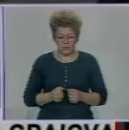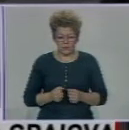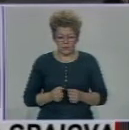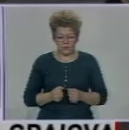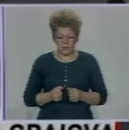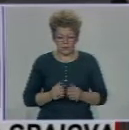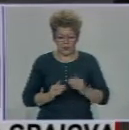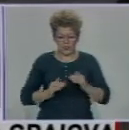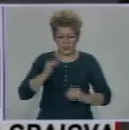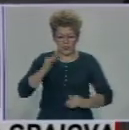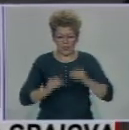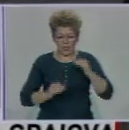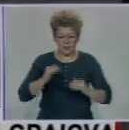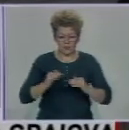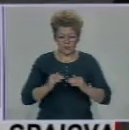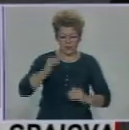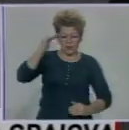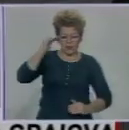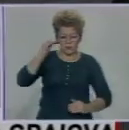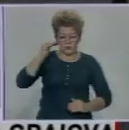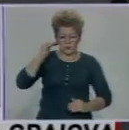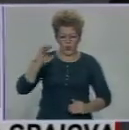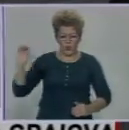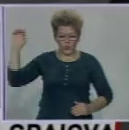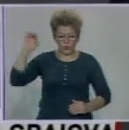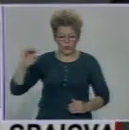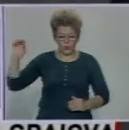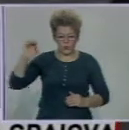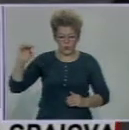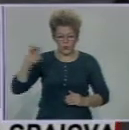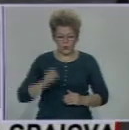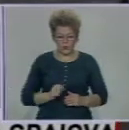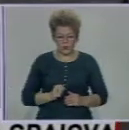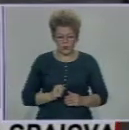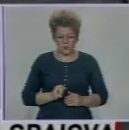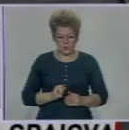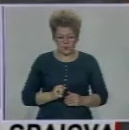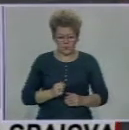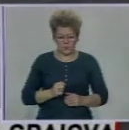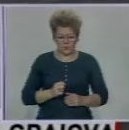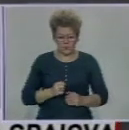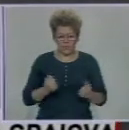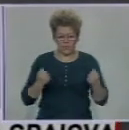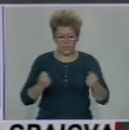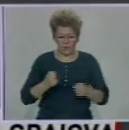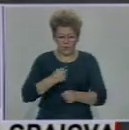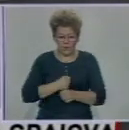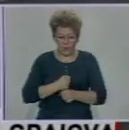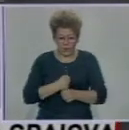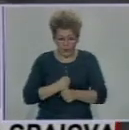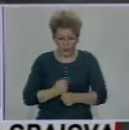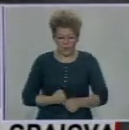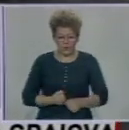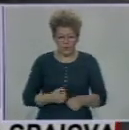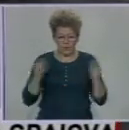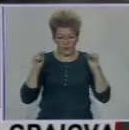de creștere în Uniunea Europeană, are forță de muncă foarte bine calificat, bine